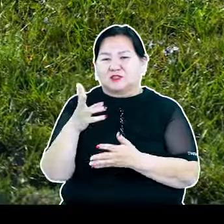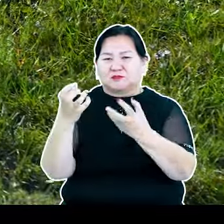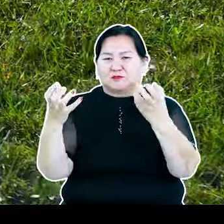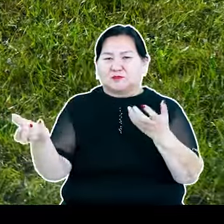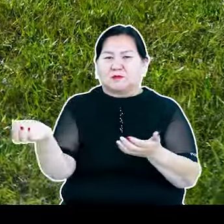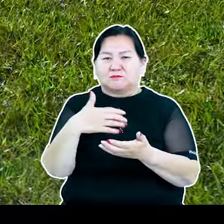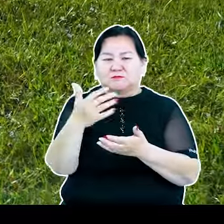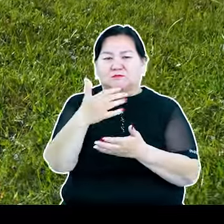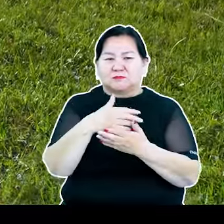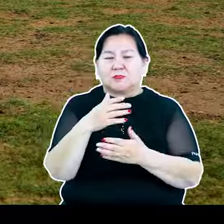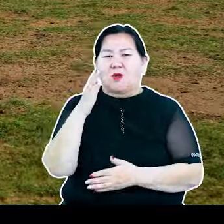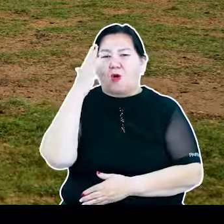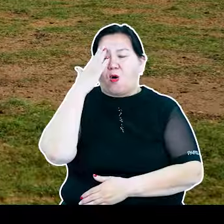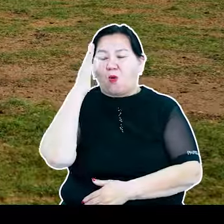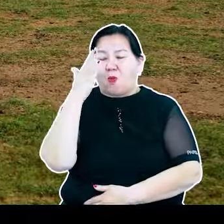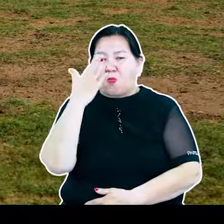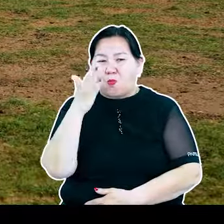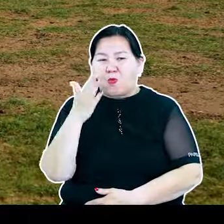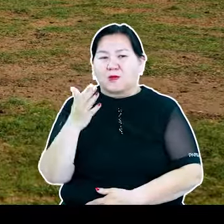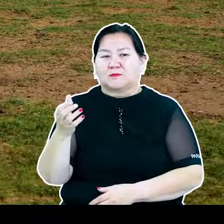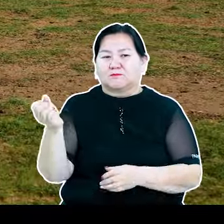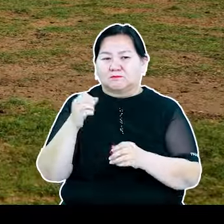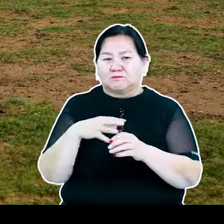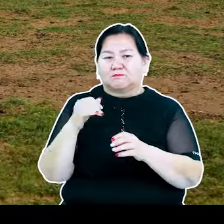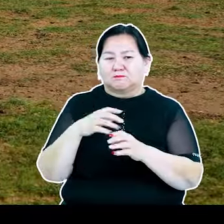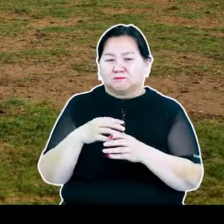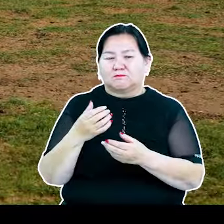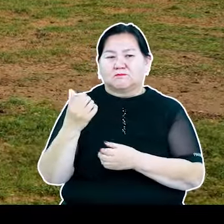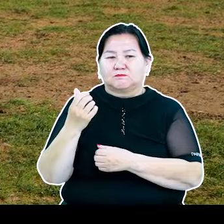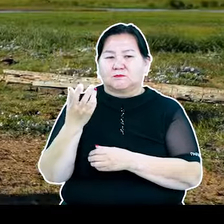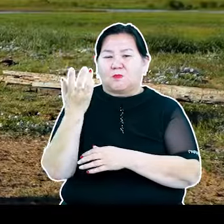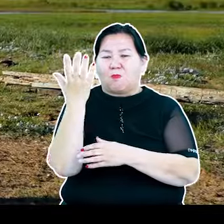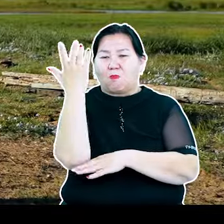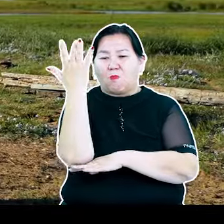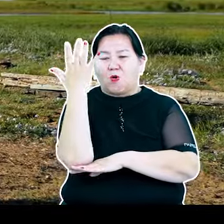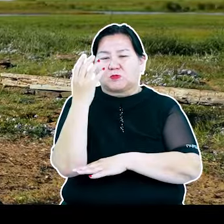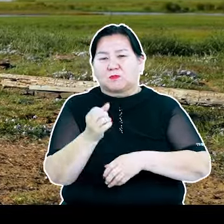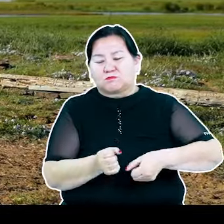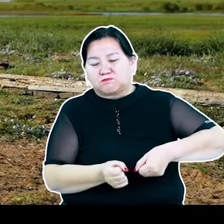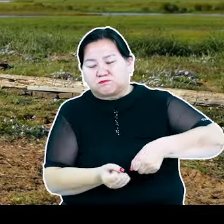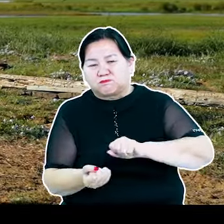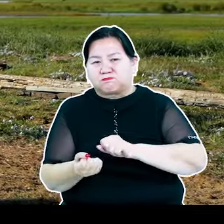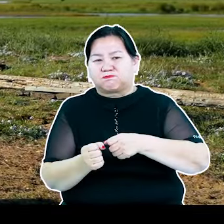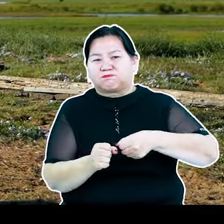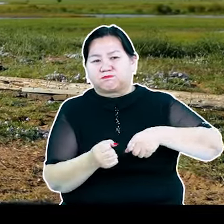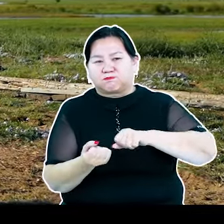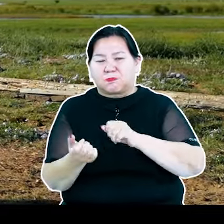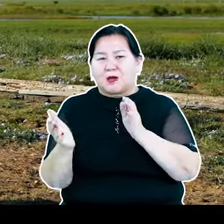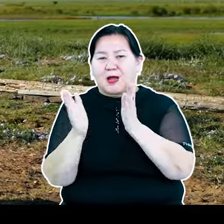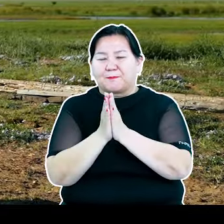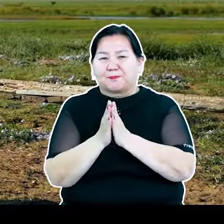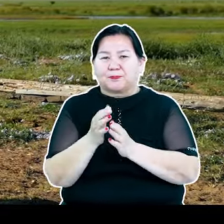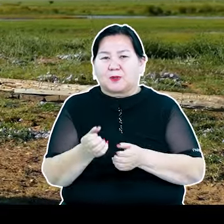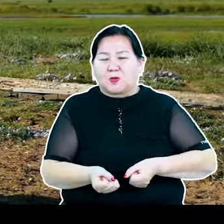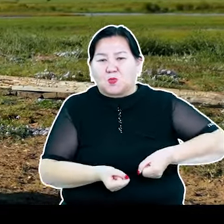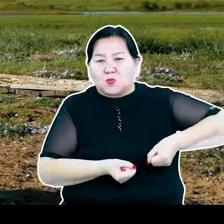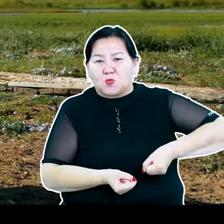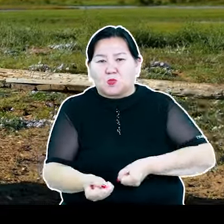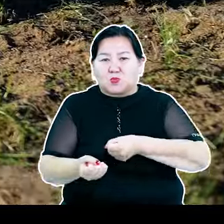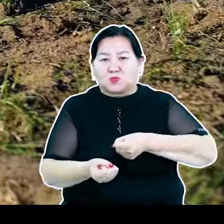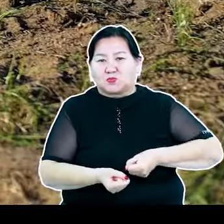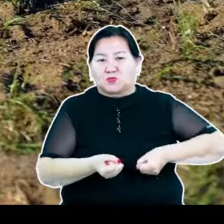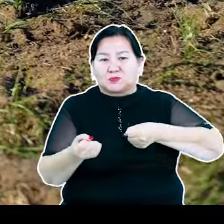байлаа. Өвөө нь үрслүүлэн бэлдсэн бяцхан модод шинээр авчирж тэд хамтдаа хүрз хувин